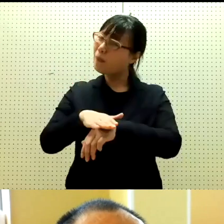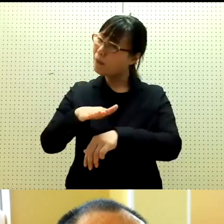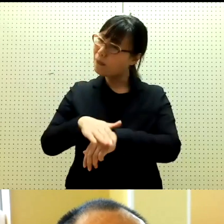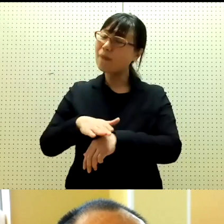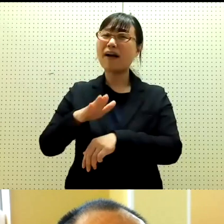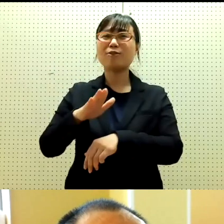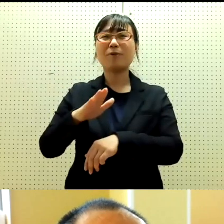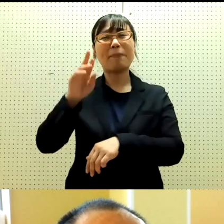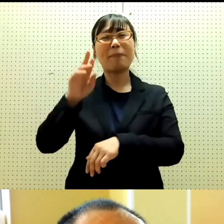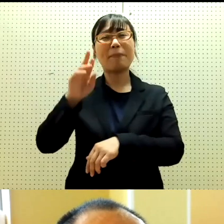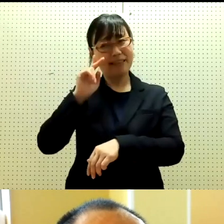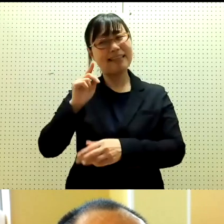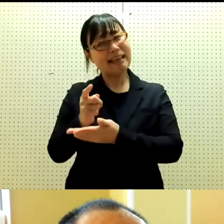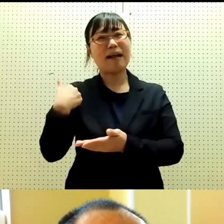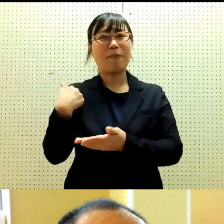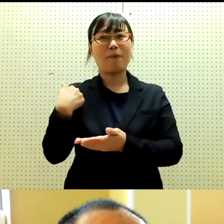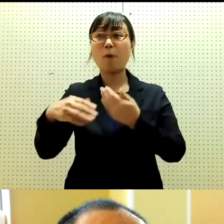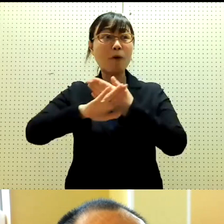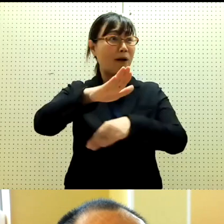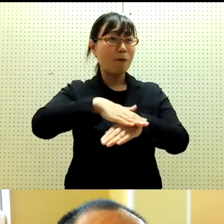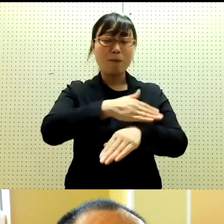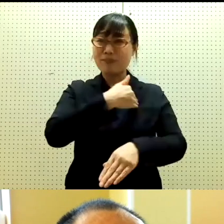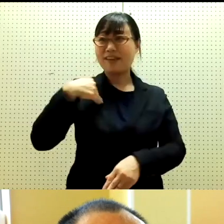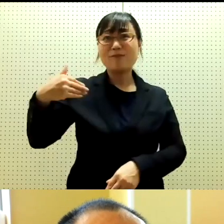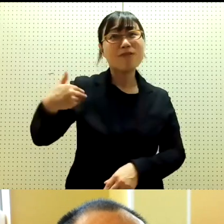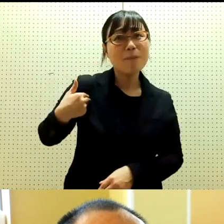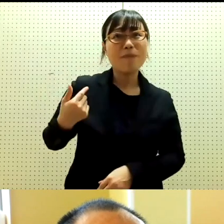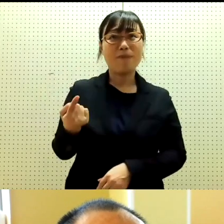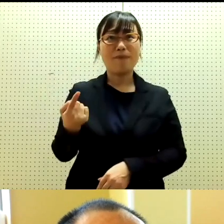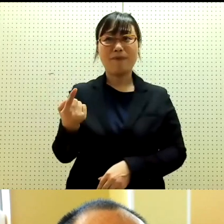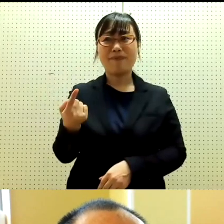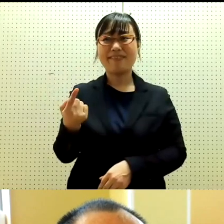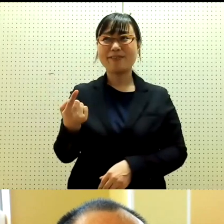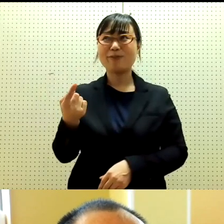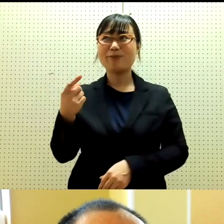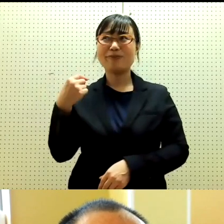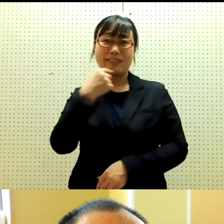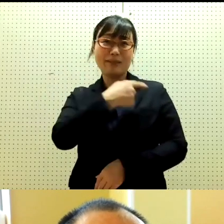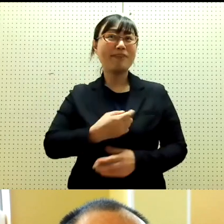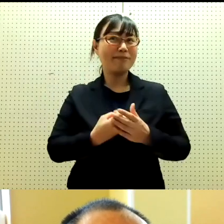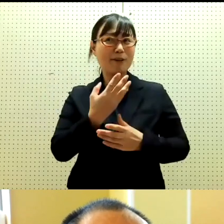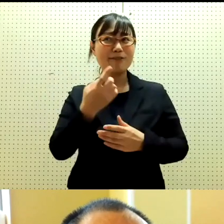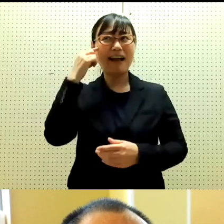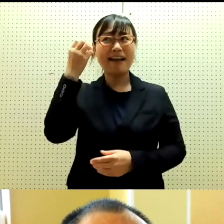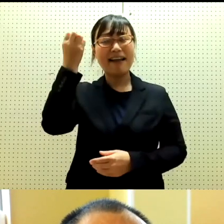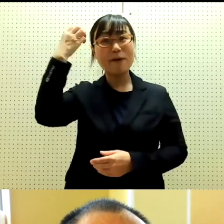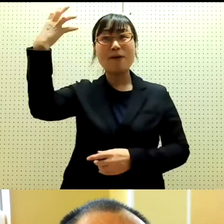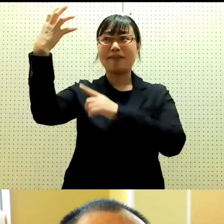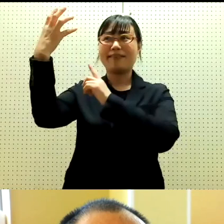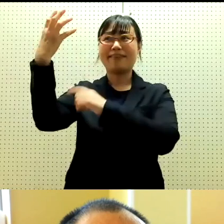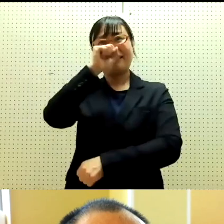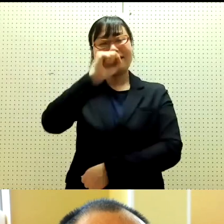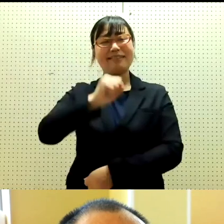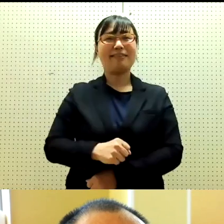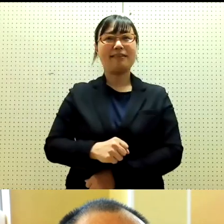他のやり方だったらできるかもって考えられるようになったらね大したものなんですよ。でそこのねなんか呪縛をこう解く